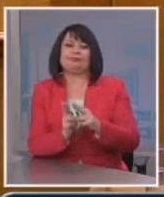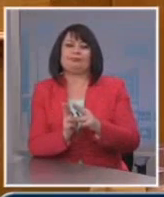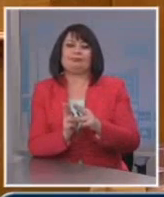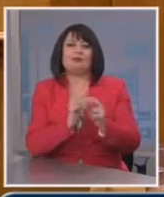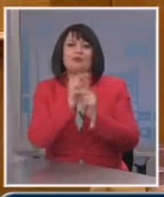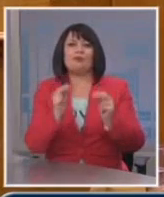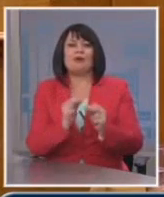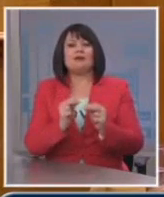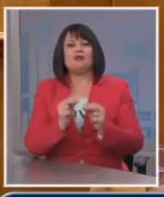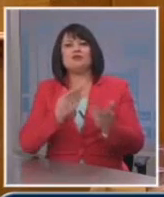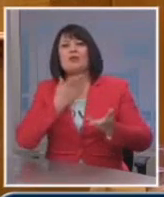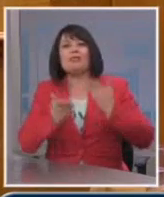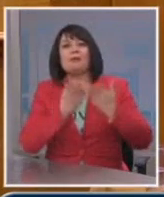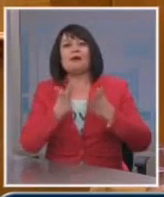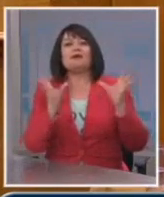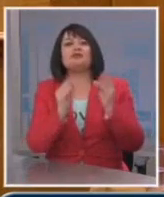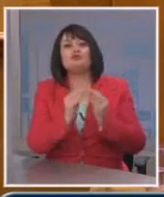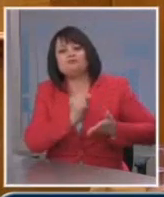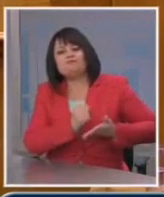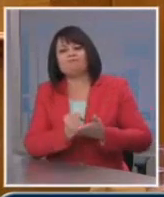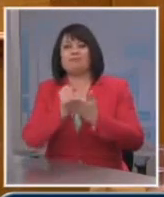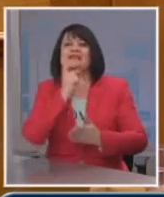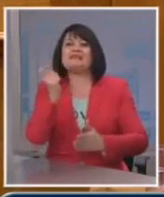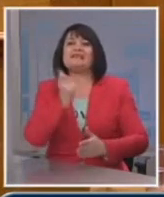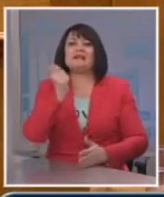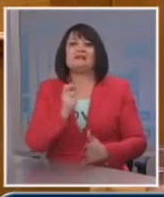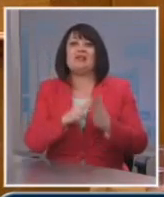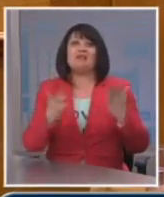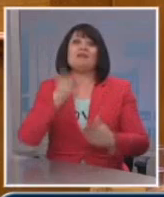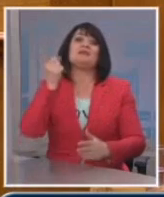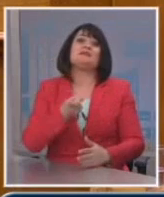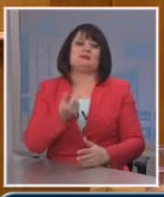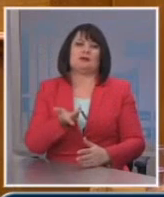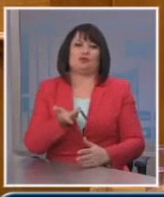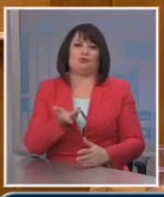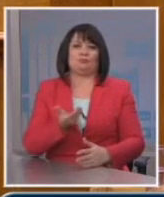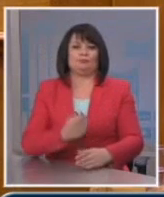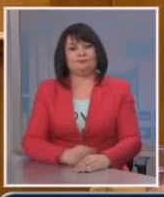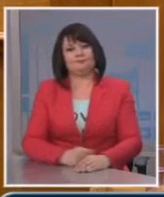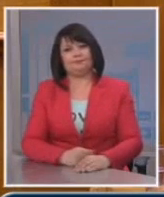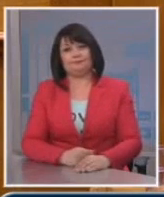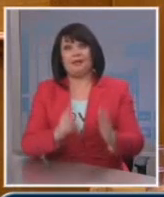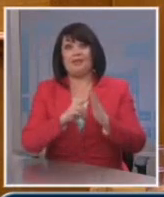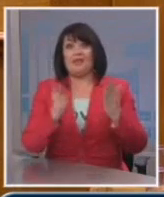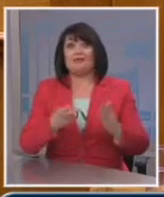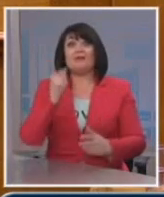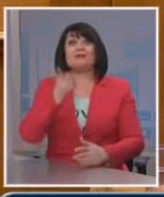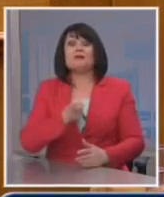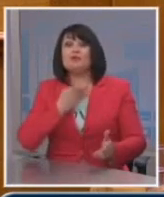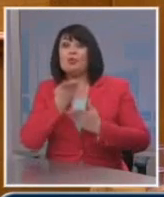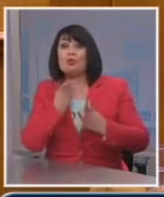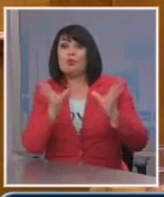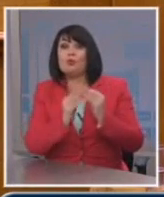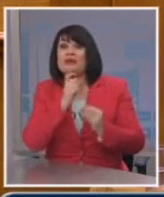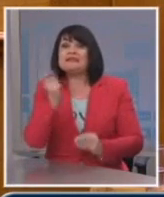ως ποσοστό του ΑΕΠ για το συνταξιωτικό ανέβηκαν στο 17%. Και όταν έχεις 17% δαπάνες για